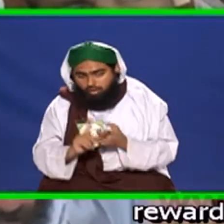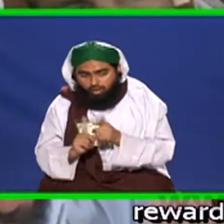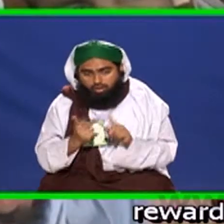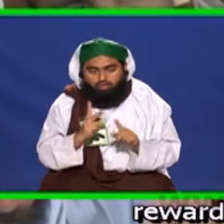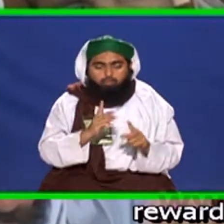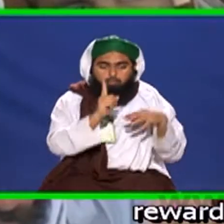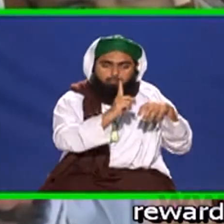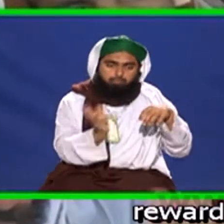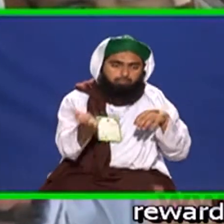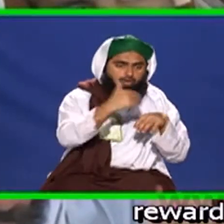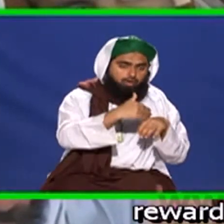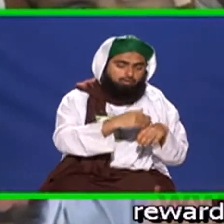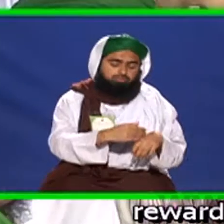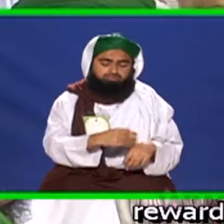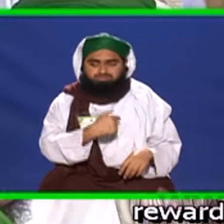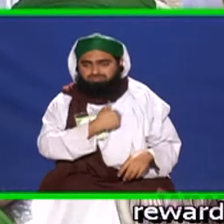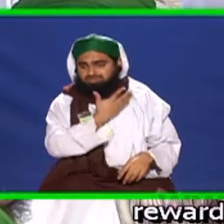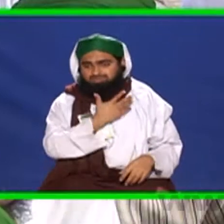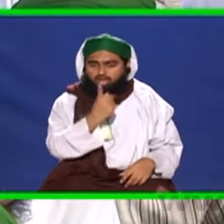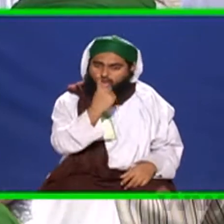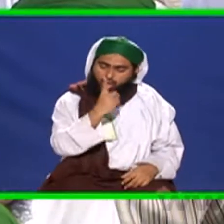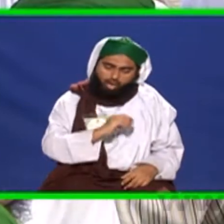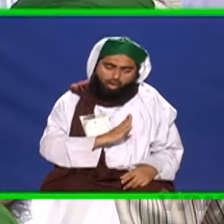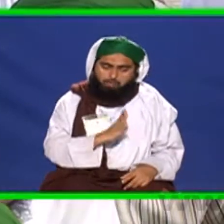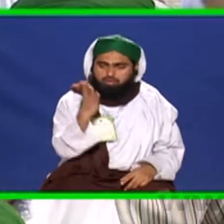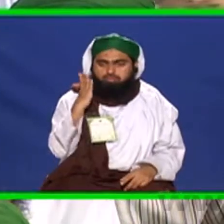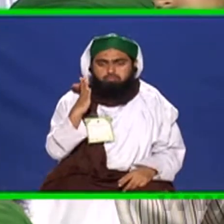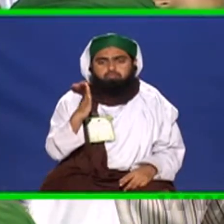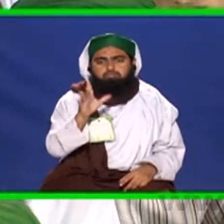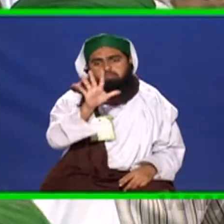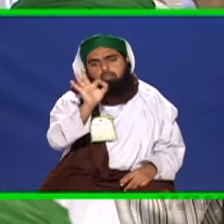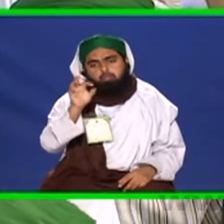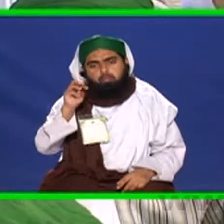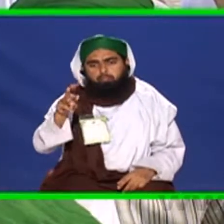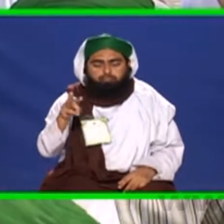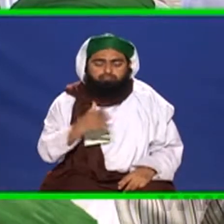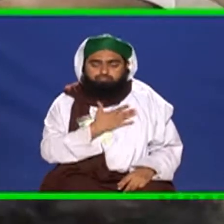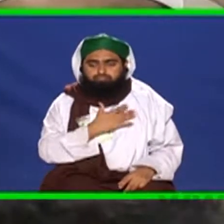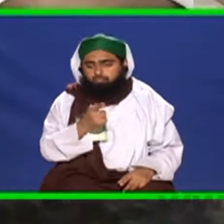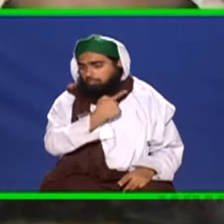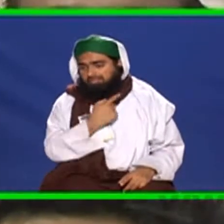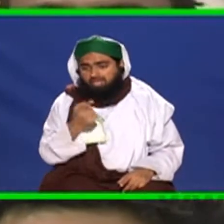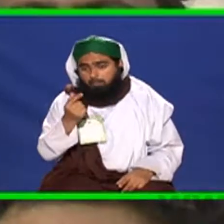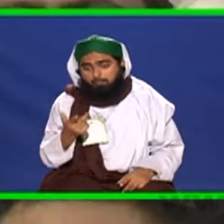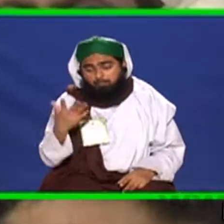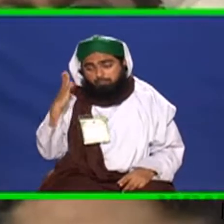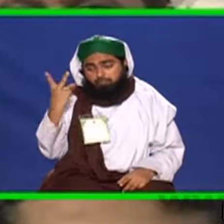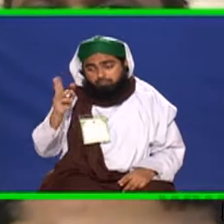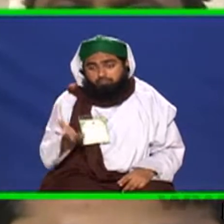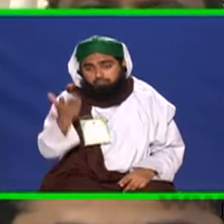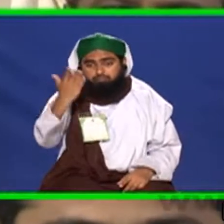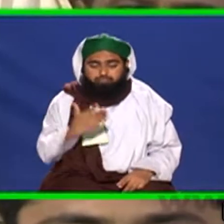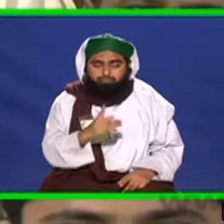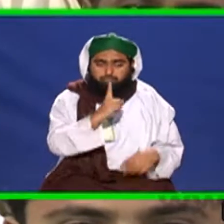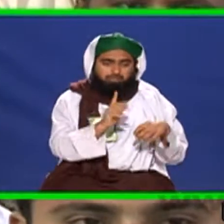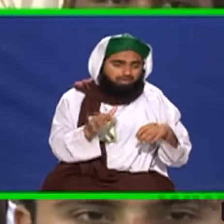وہاں 1 کی 50,000. تو پھر اس حساب سے لالچ تو یہ ہوتا ہے کہ زیادہ تو مکہ